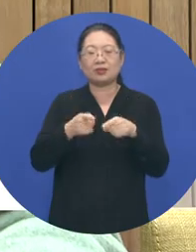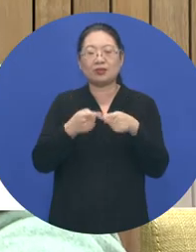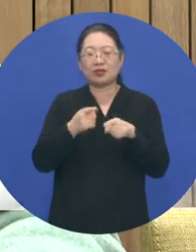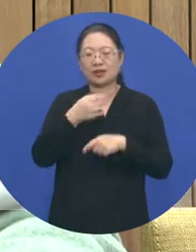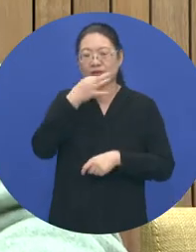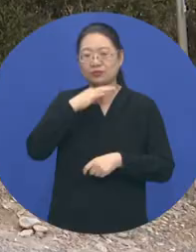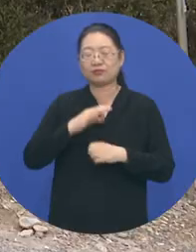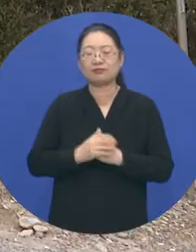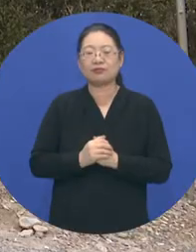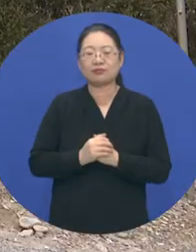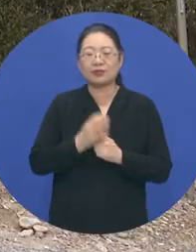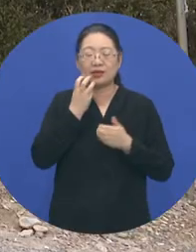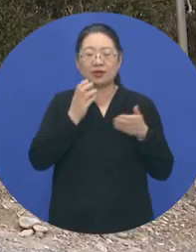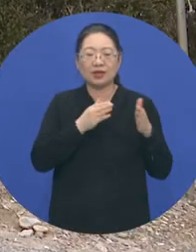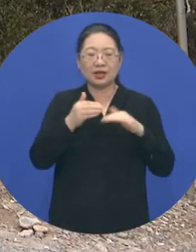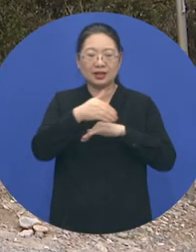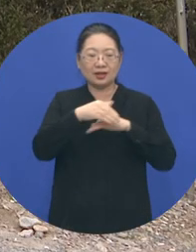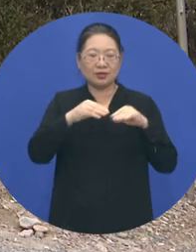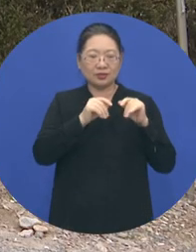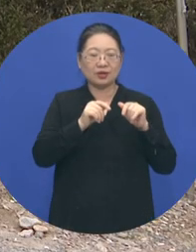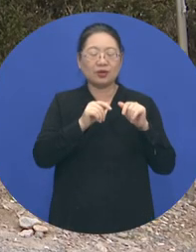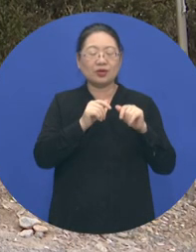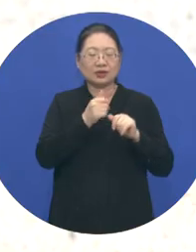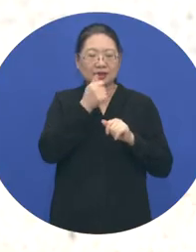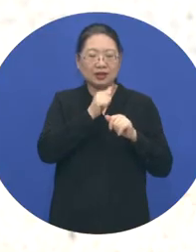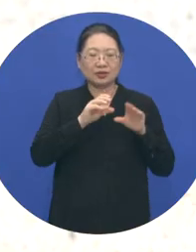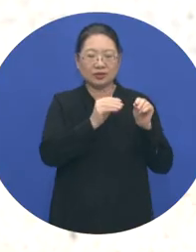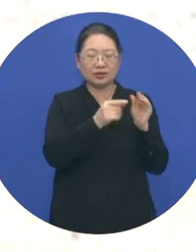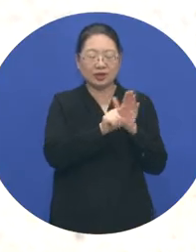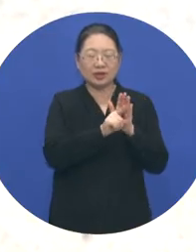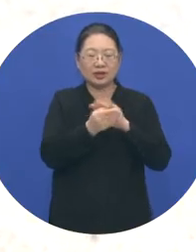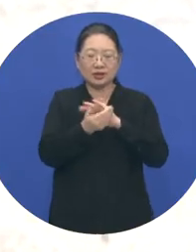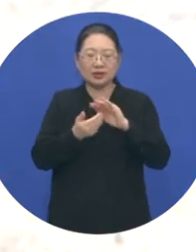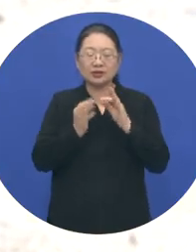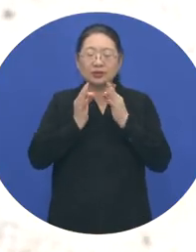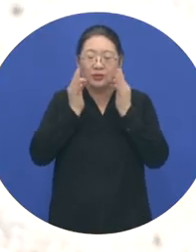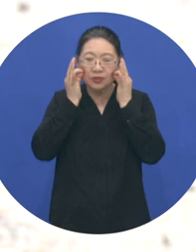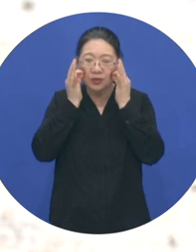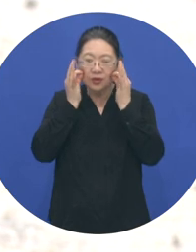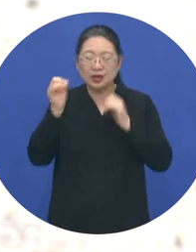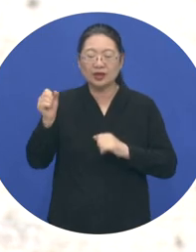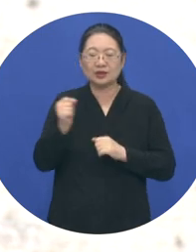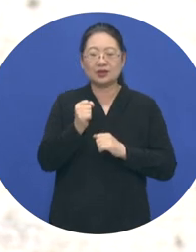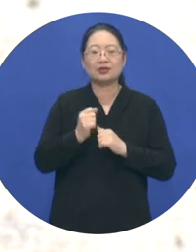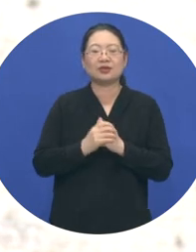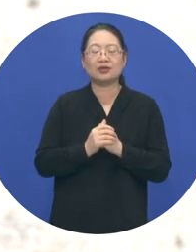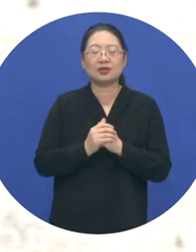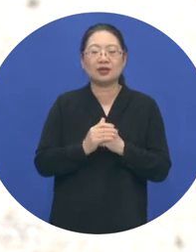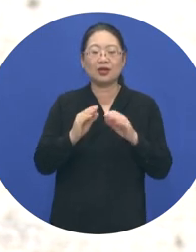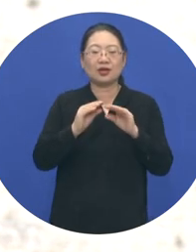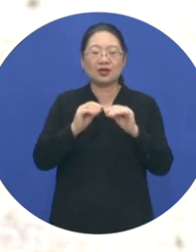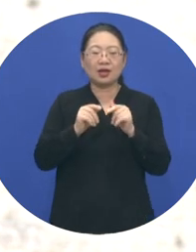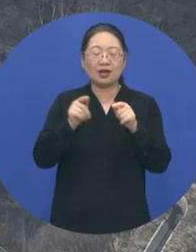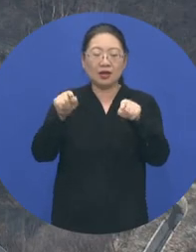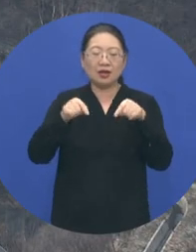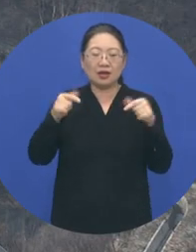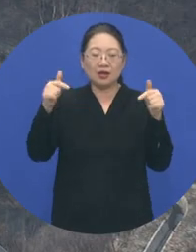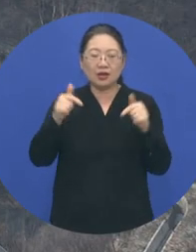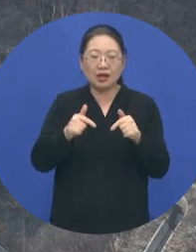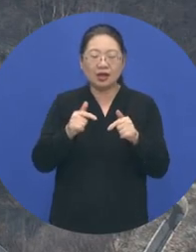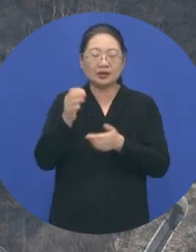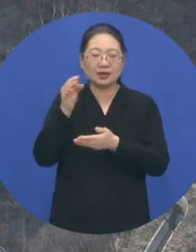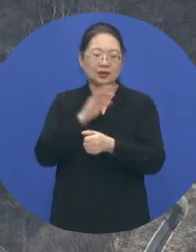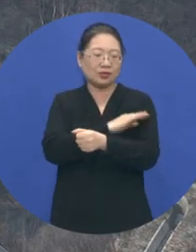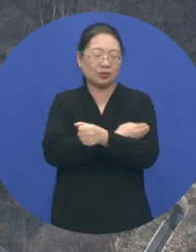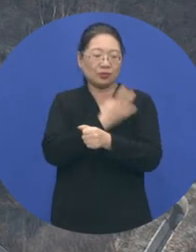높게 평가하고 있습니다 경도는 기획 부동산을 근절하기 위한 선제적인 노력을 통해 기획 부동산 거래량 감소와 도민